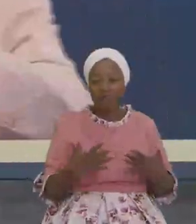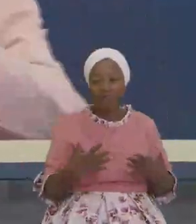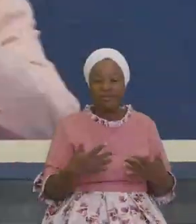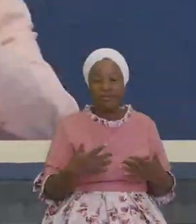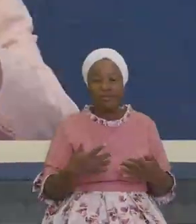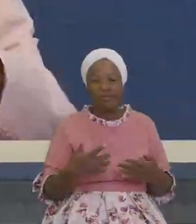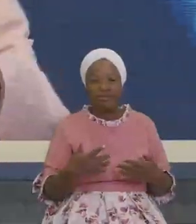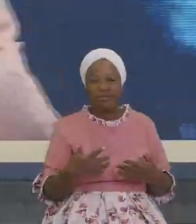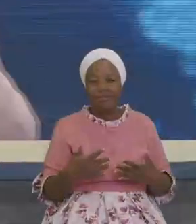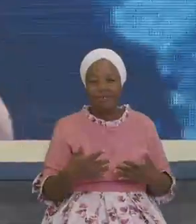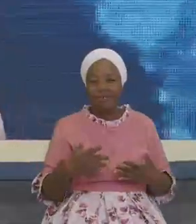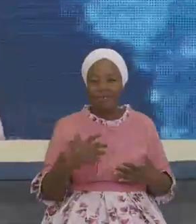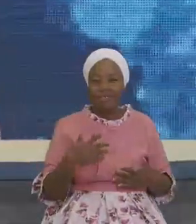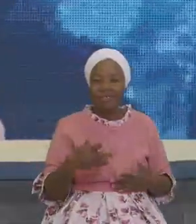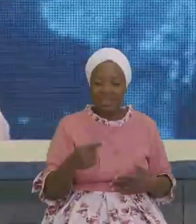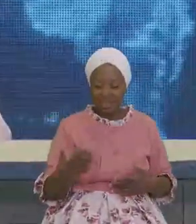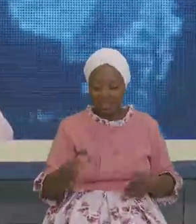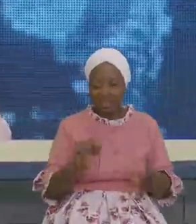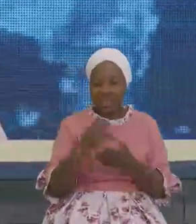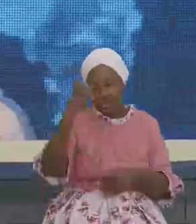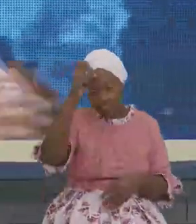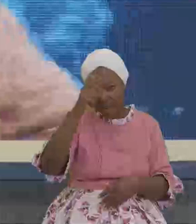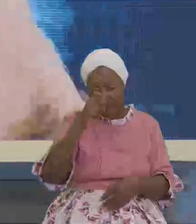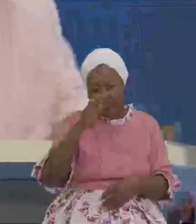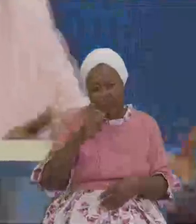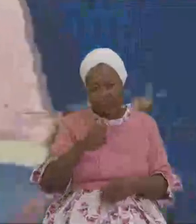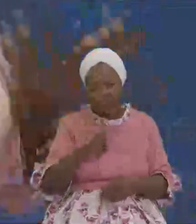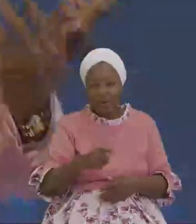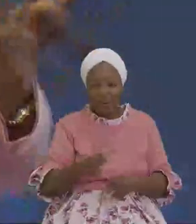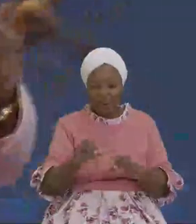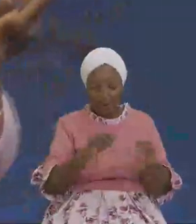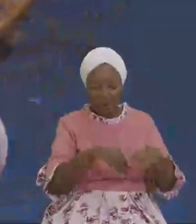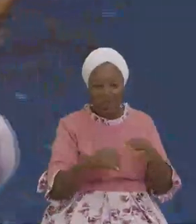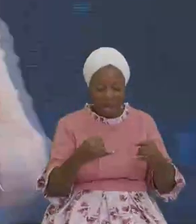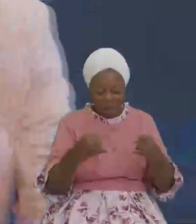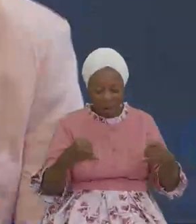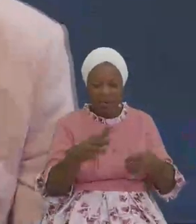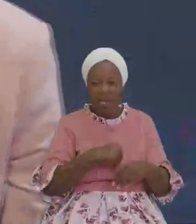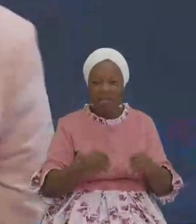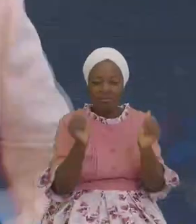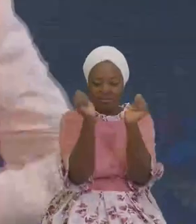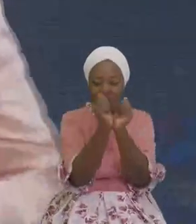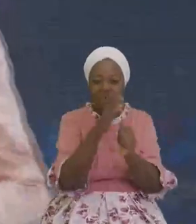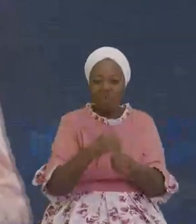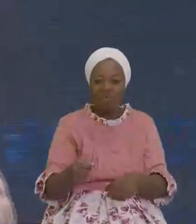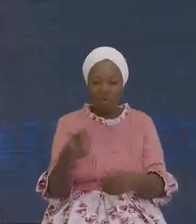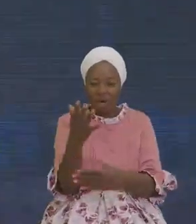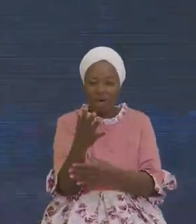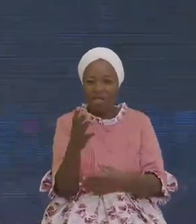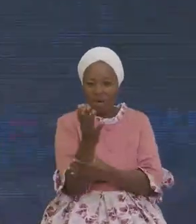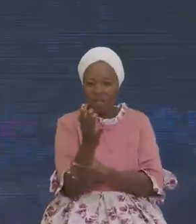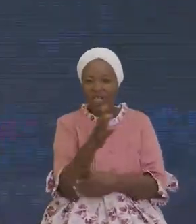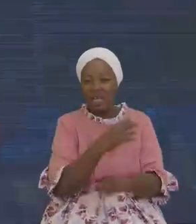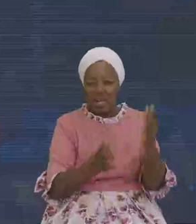les choses sales de ta vie, ce sont des choses que le diable prend pour tisser